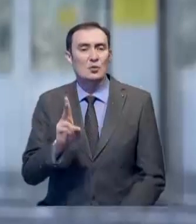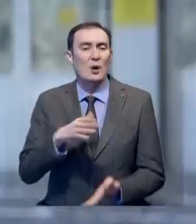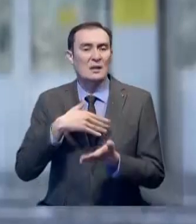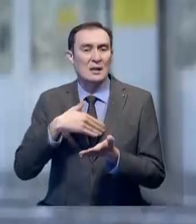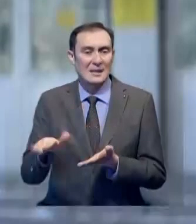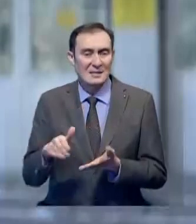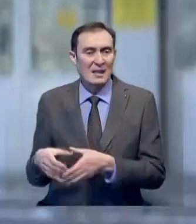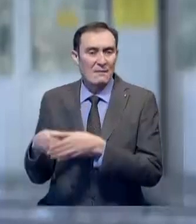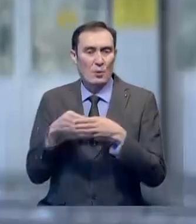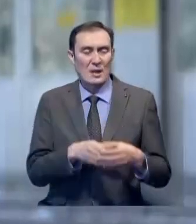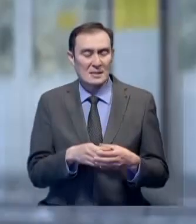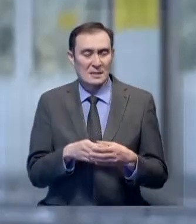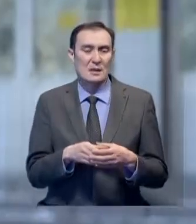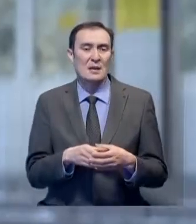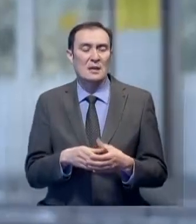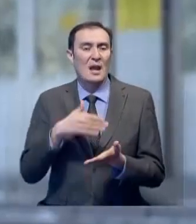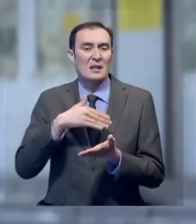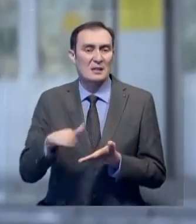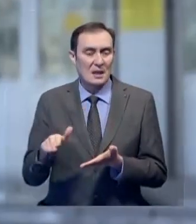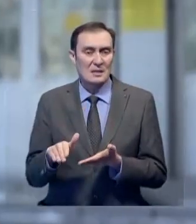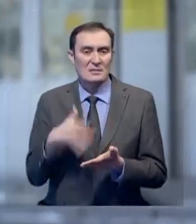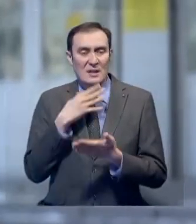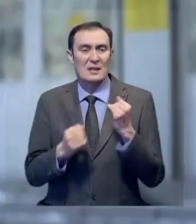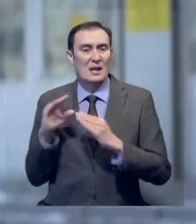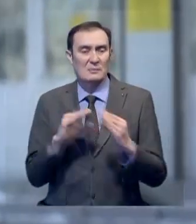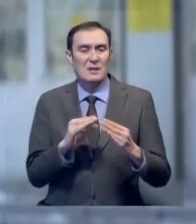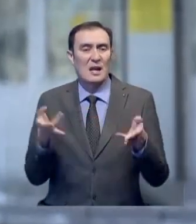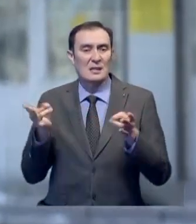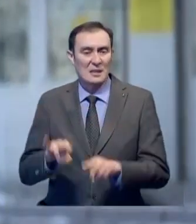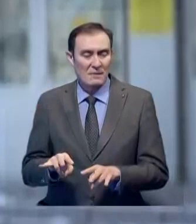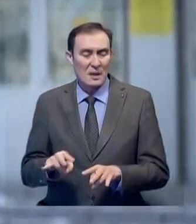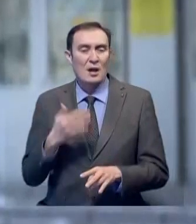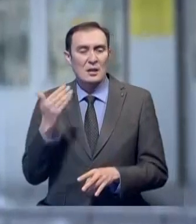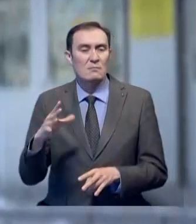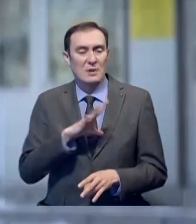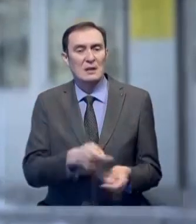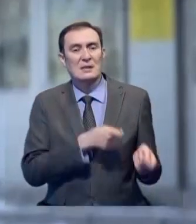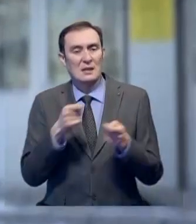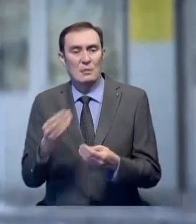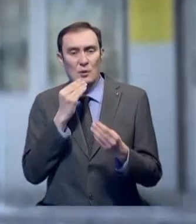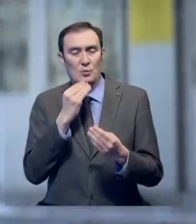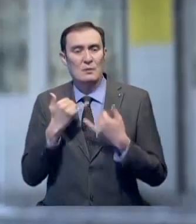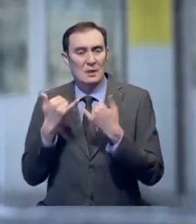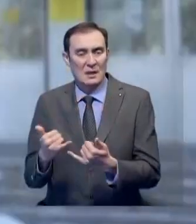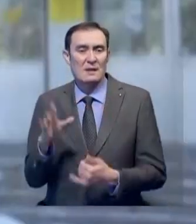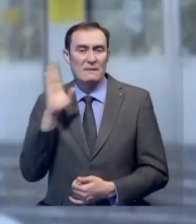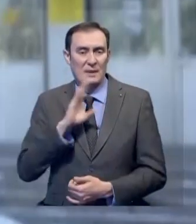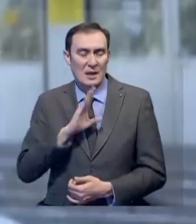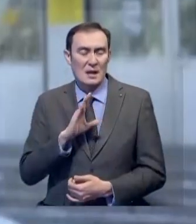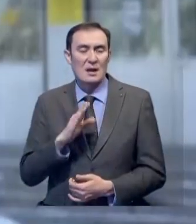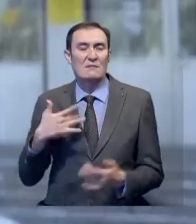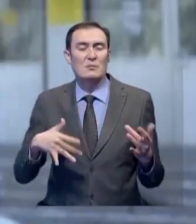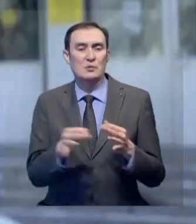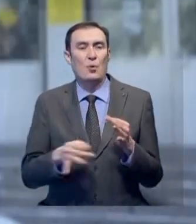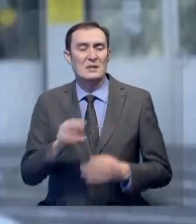от эвакуации, и отказались оставить свои транспортные средства, до них были доставлены продукты питания, а также вода. По Жамбылской